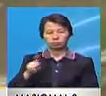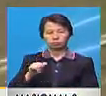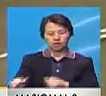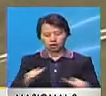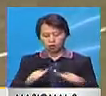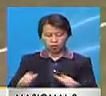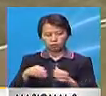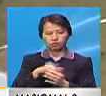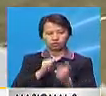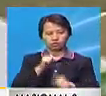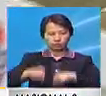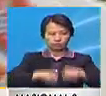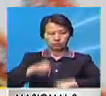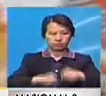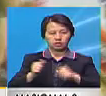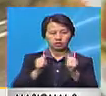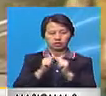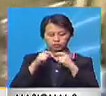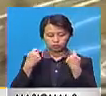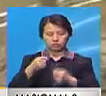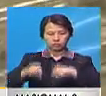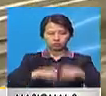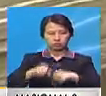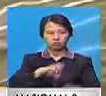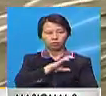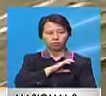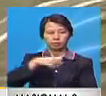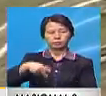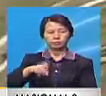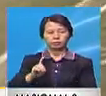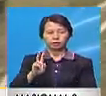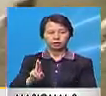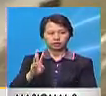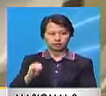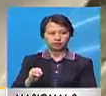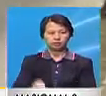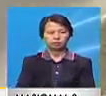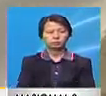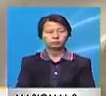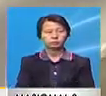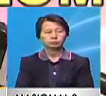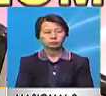bergiat aktif dalam sukan lumba basikal bersama pasukan lumba basikal Polis Diraja Malaysia PDRM.